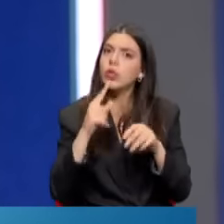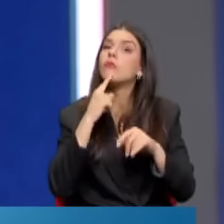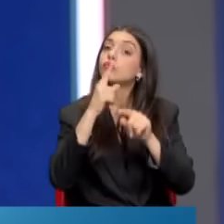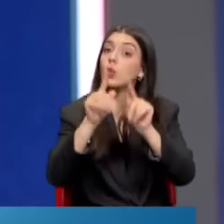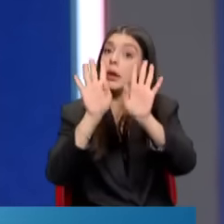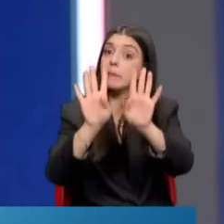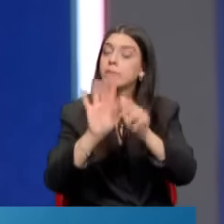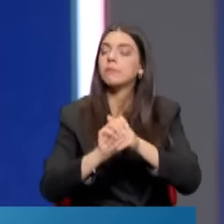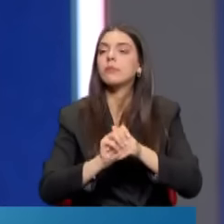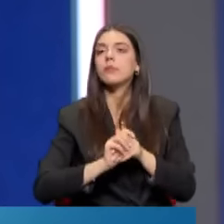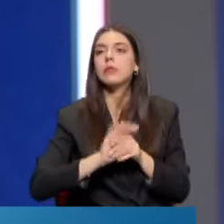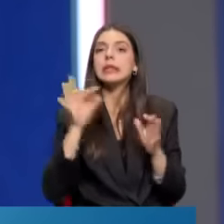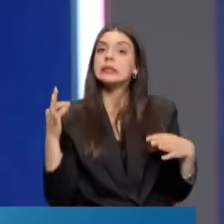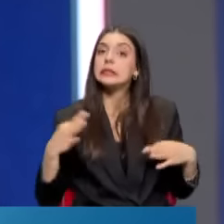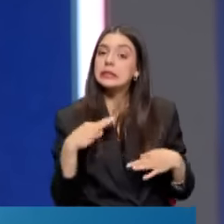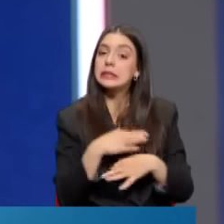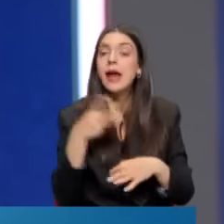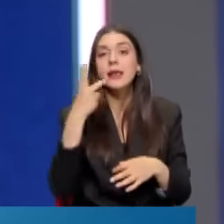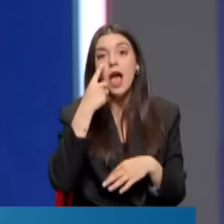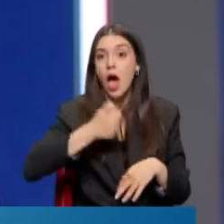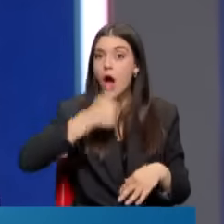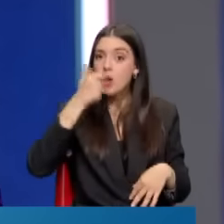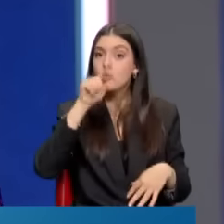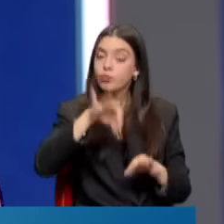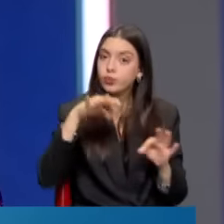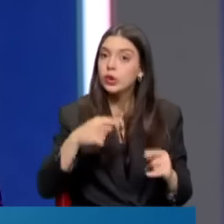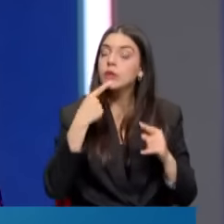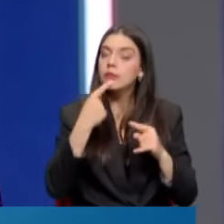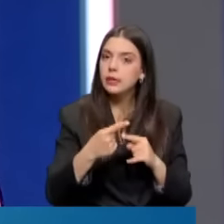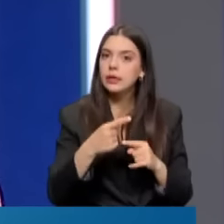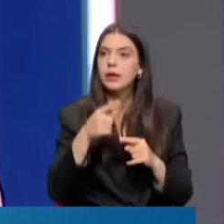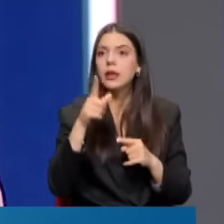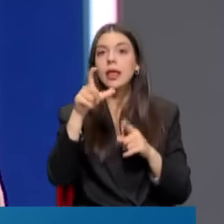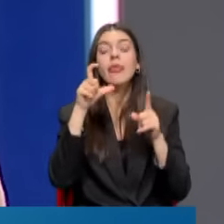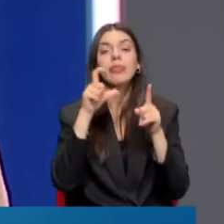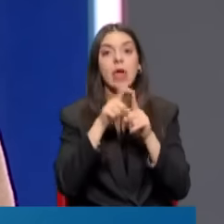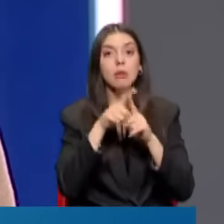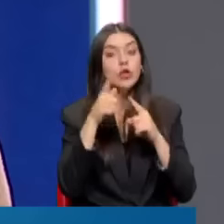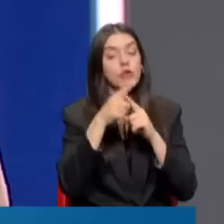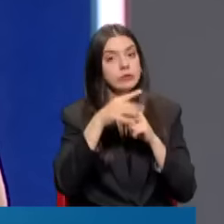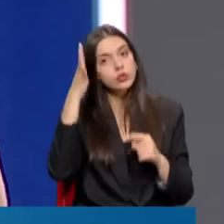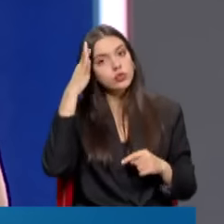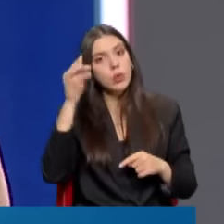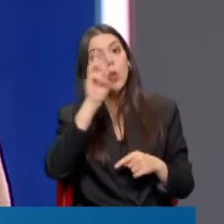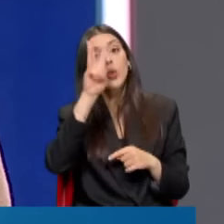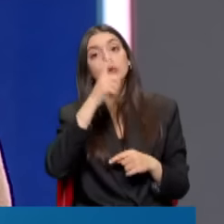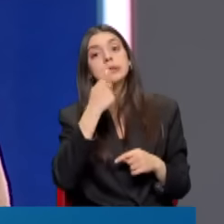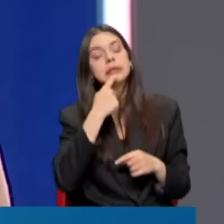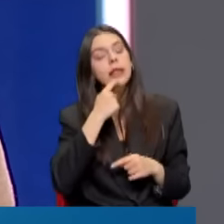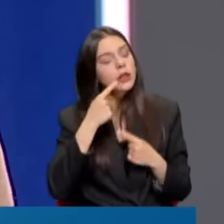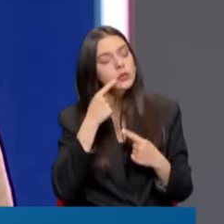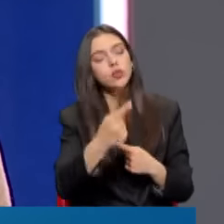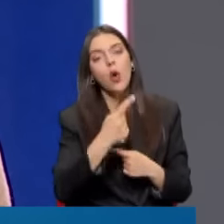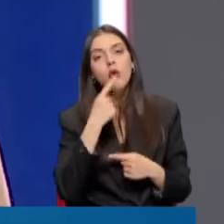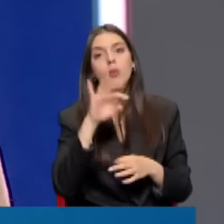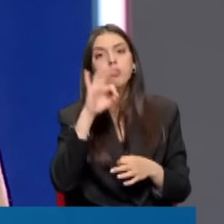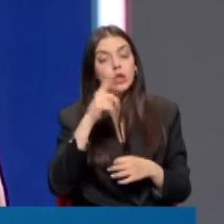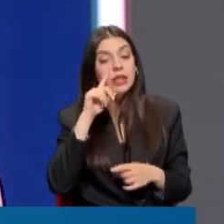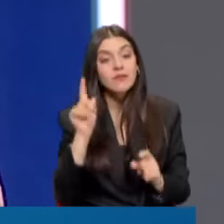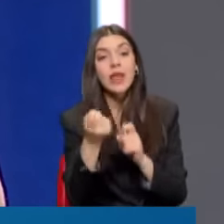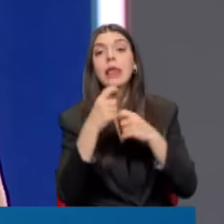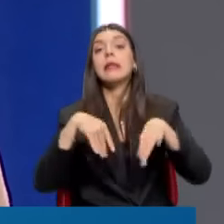Eee yani sayın Erdoğan'ın bugün söylediği şeyi demografik demografi uzmanları 30 yıldır söylüyor yani bugün keşfettiğimiz